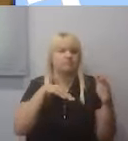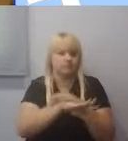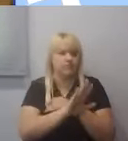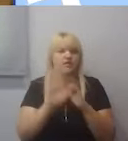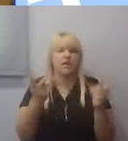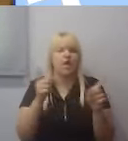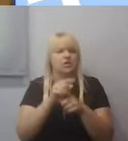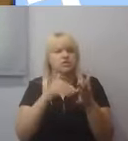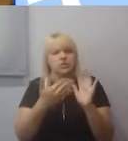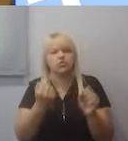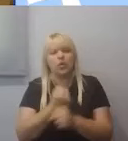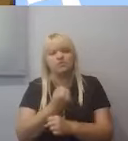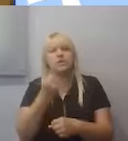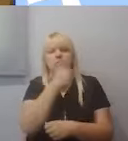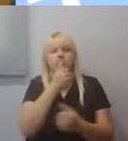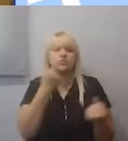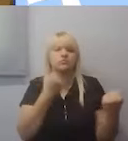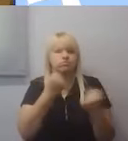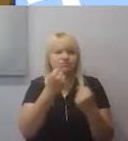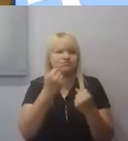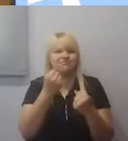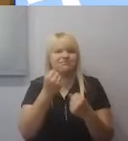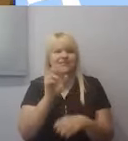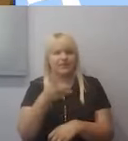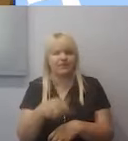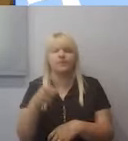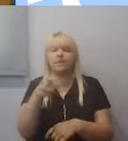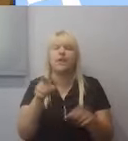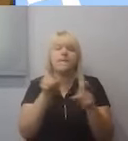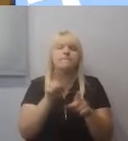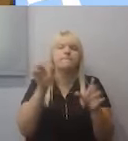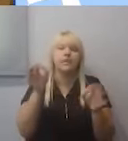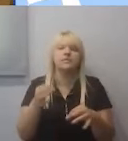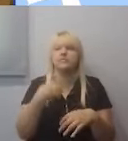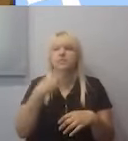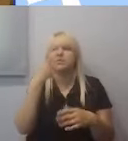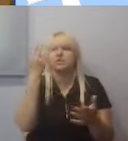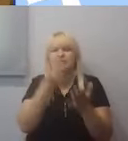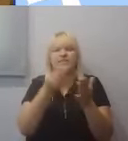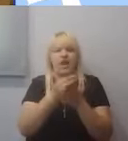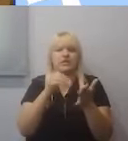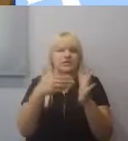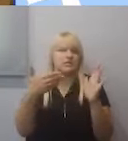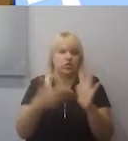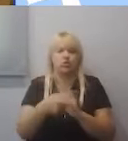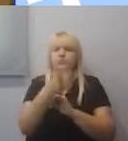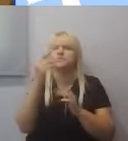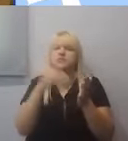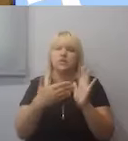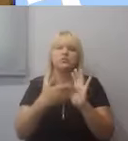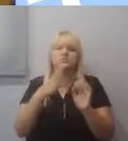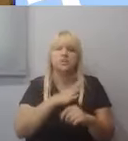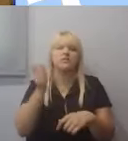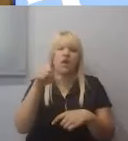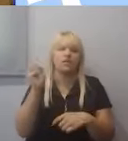k tas nebūtu vēlams nu te te pēc būtības ir jāizvērtē situācijas bija vairākos mūsu prezentācijās minēts